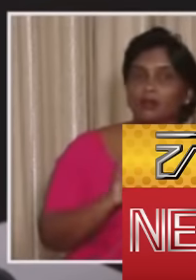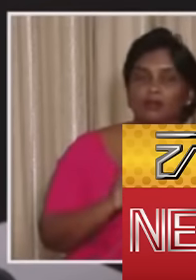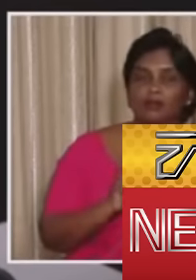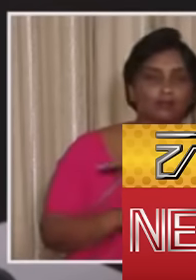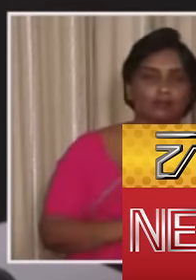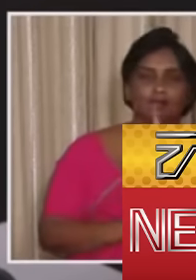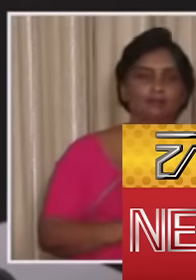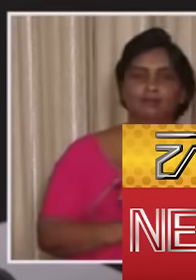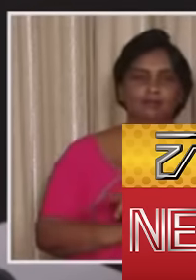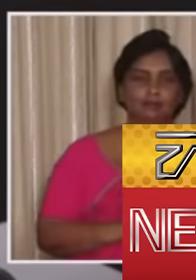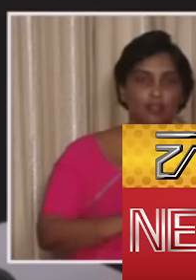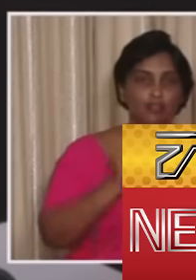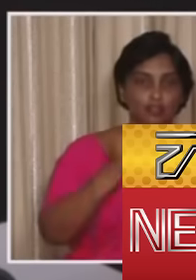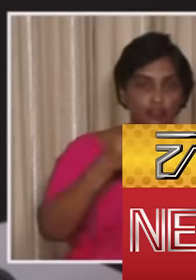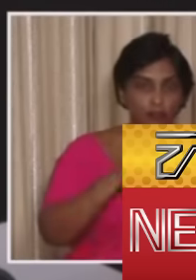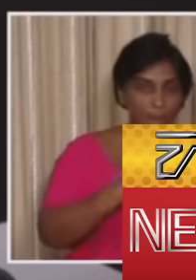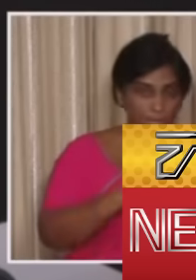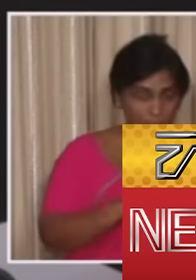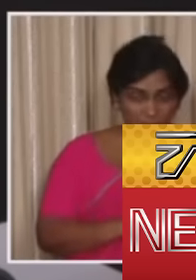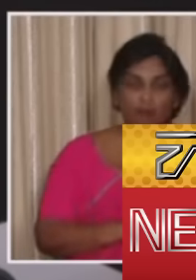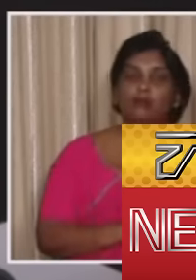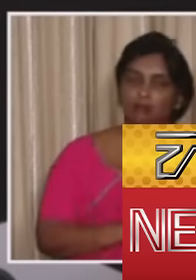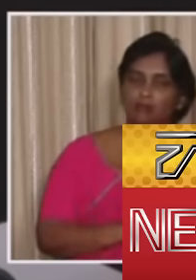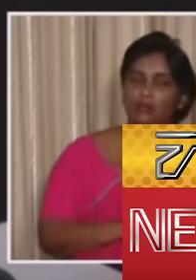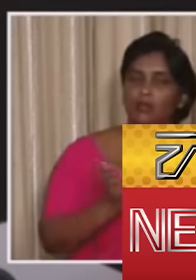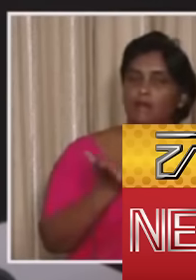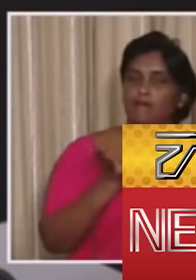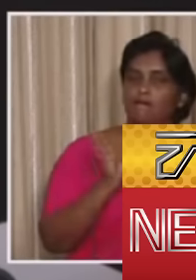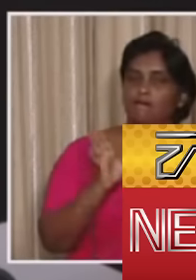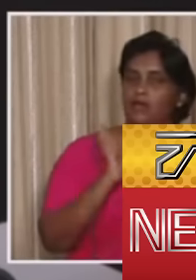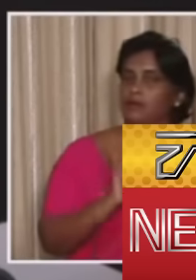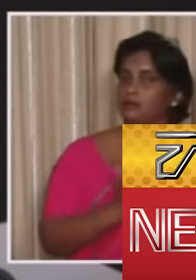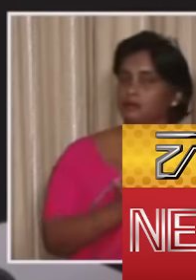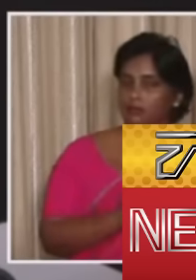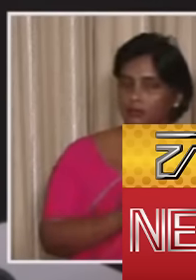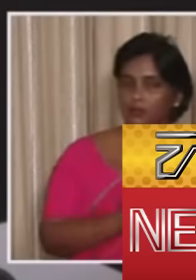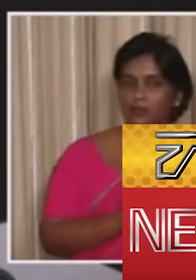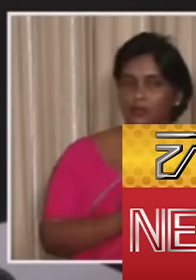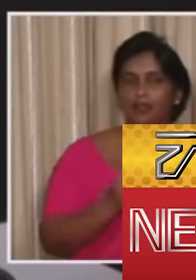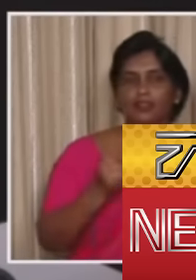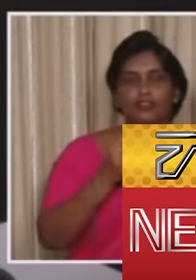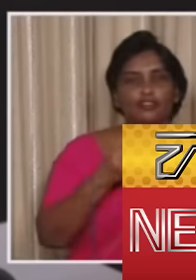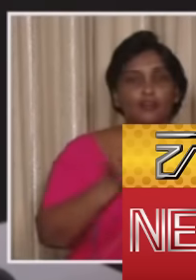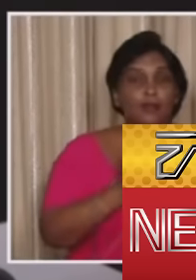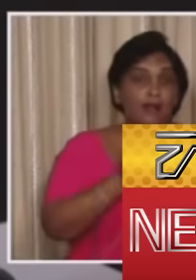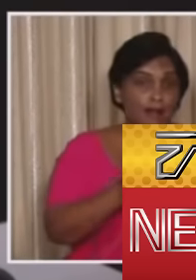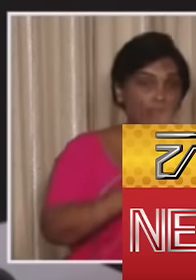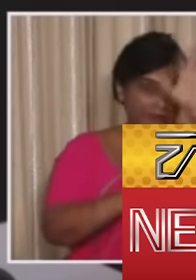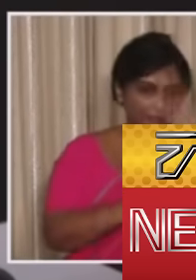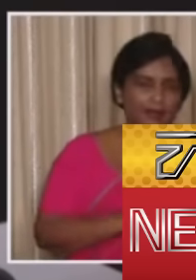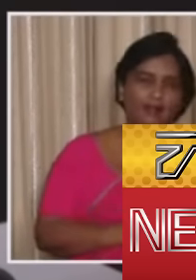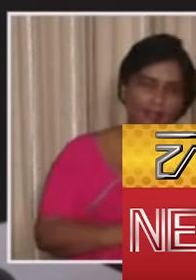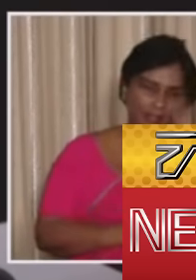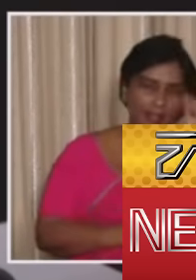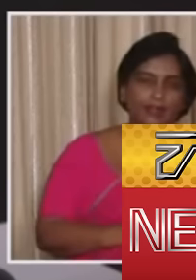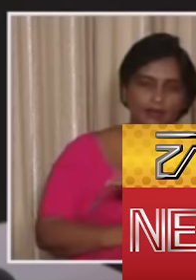කියනවා ඕගොල්ලෝ අපේ software එකක් මිලදී ගත්තොත් අපි ඔයගලන්ට බද්දක් ගහනවා. හැබැයි software කියන්නේ නැව් වලින් එනවා නෙවෙයිනි කරු සභාපති මේක තේරෙන්න එපා